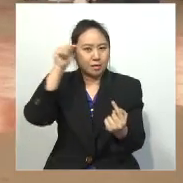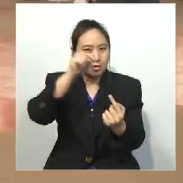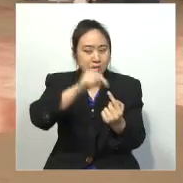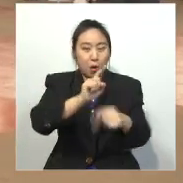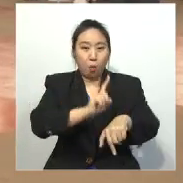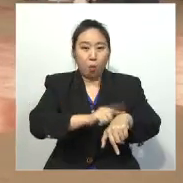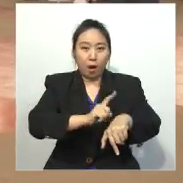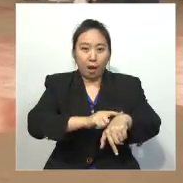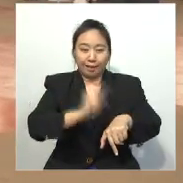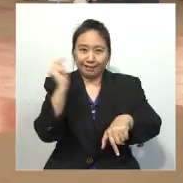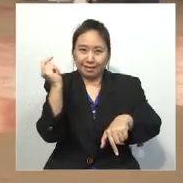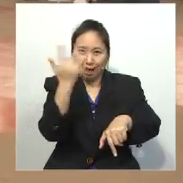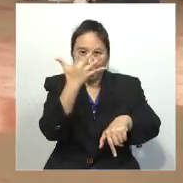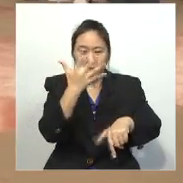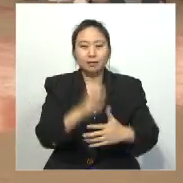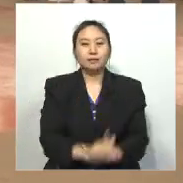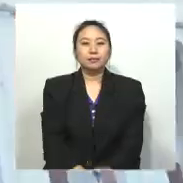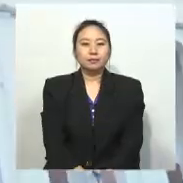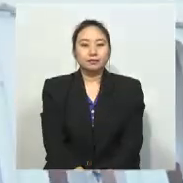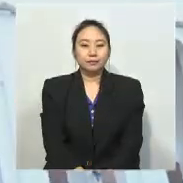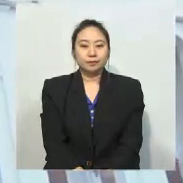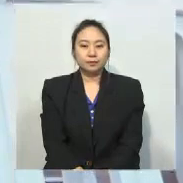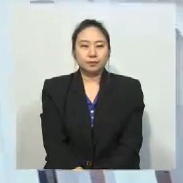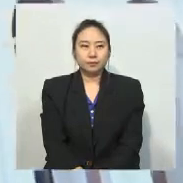ที่นี่ตั้งแต่เวลาประมาณ5นาฬิกาครับ